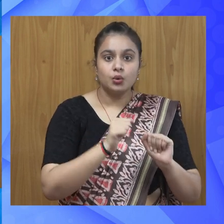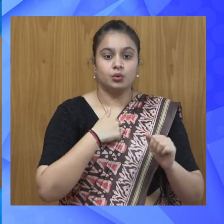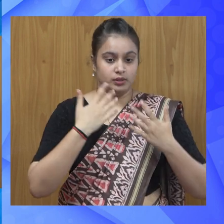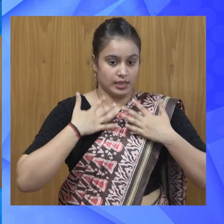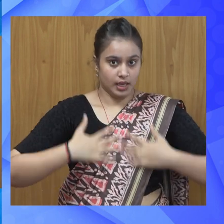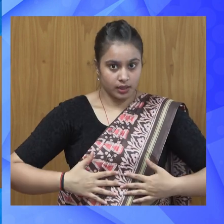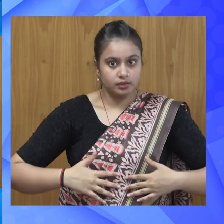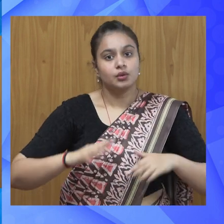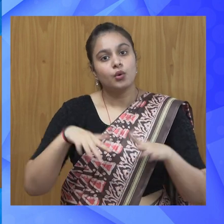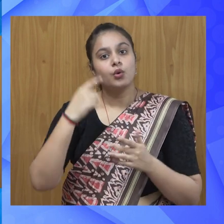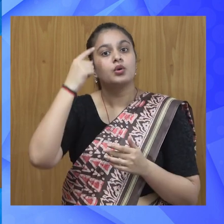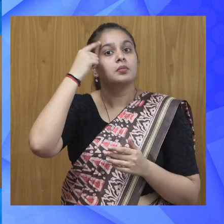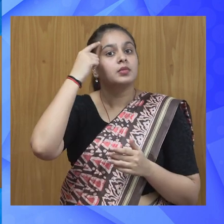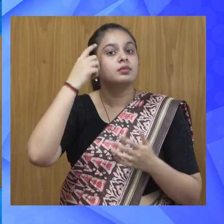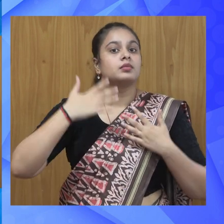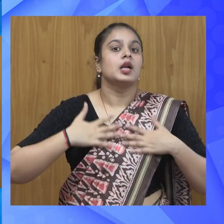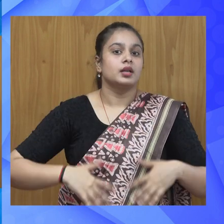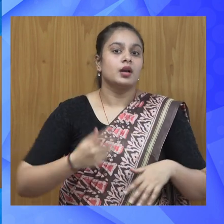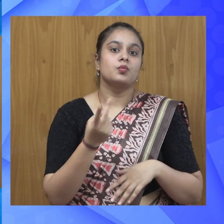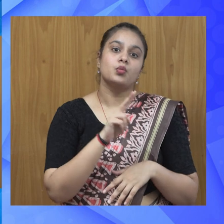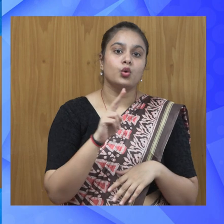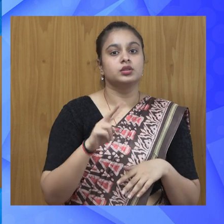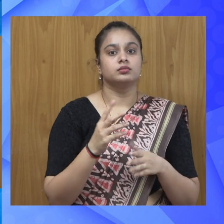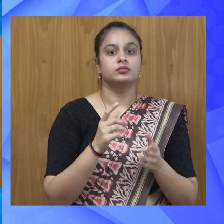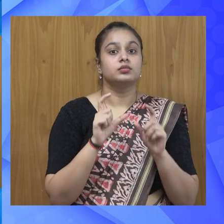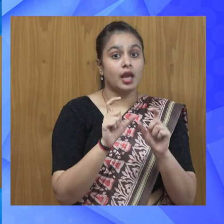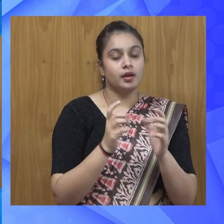सेहत का और मानसिक स्वास्थ्य का ख्याल रख सके।